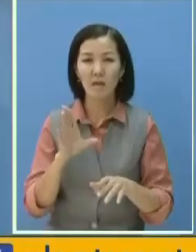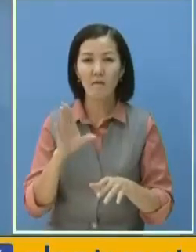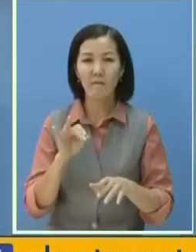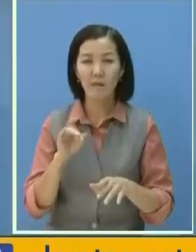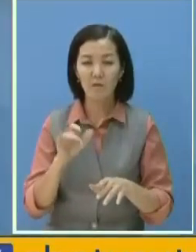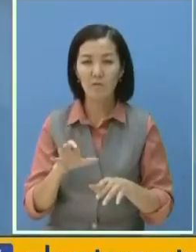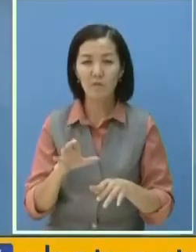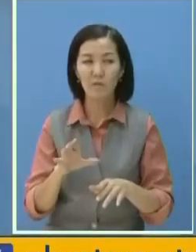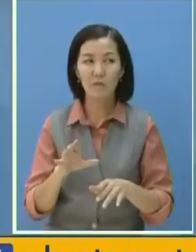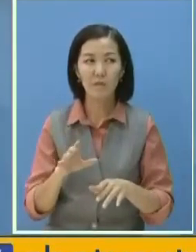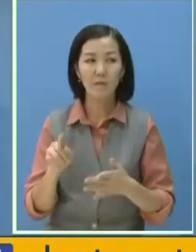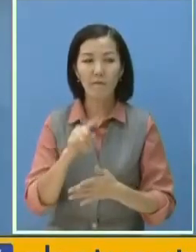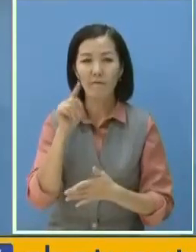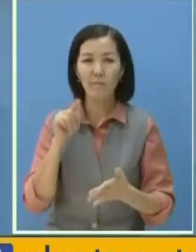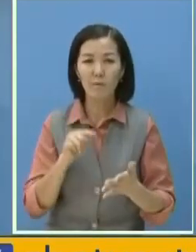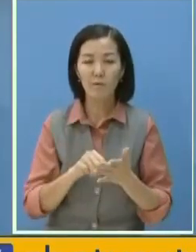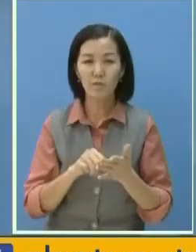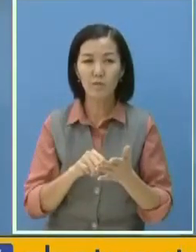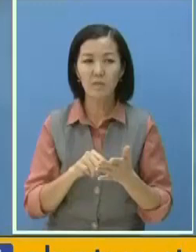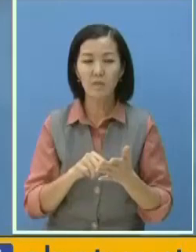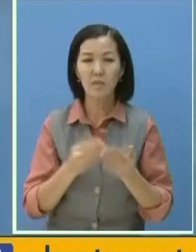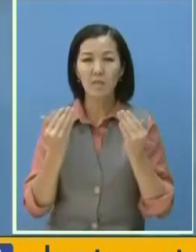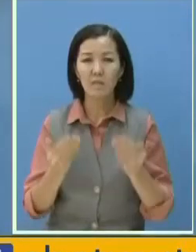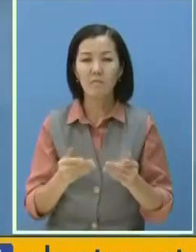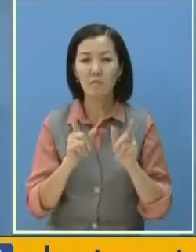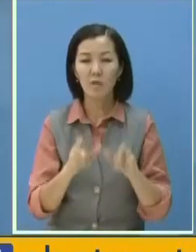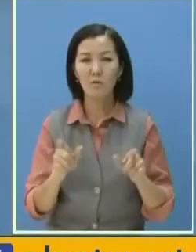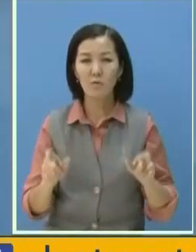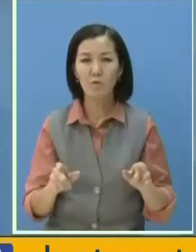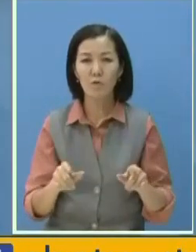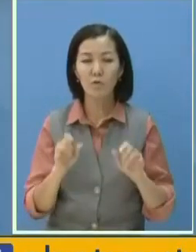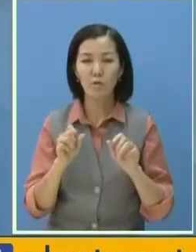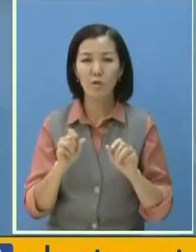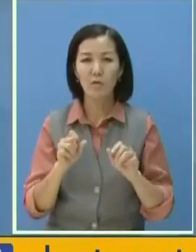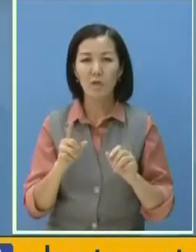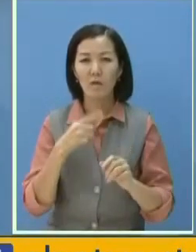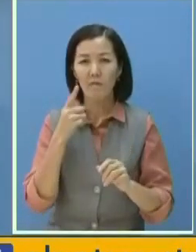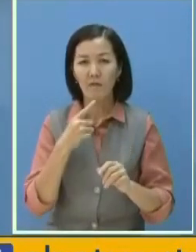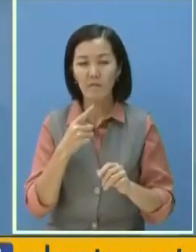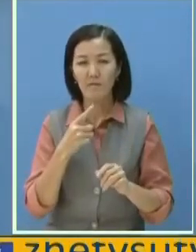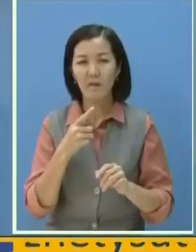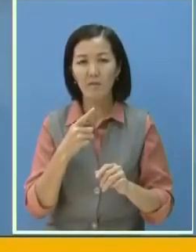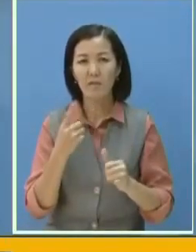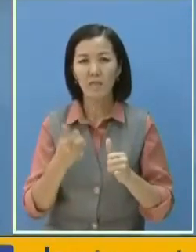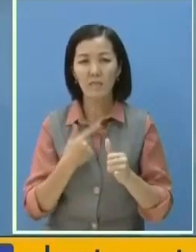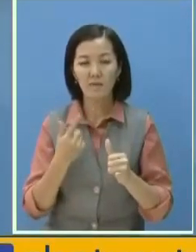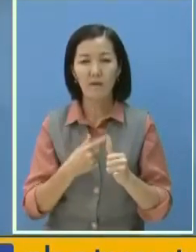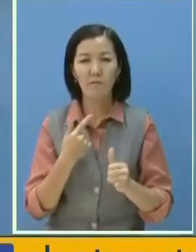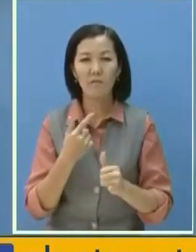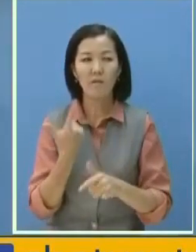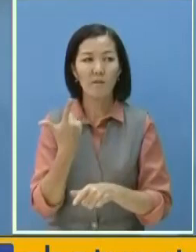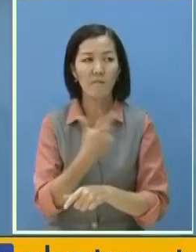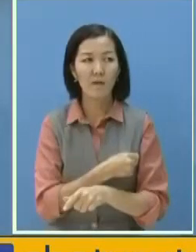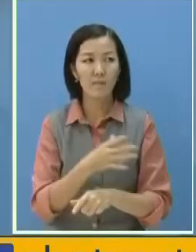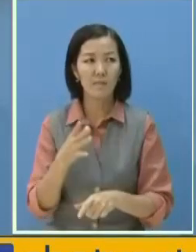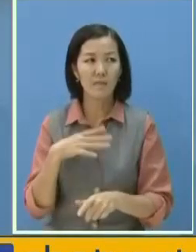Следующий вопрос такой. Вот сегодня люди тоже называют вакцинацию, которая объявлена